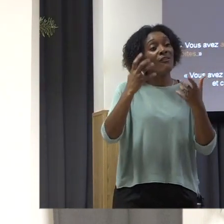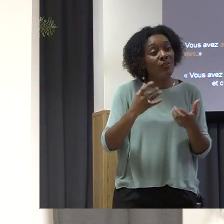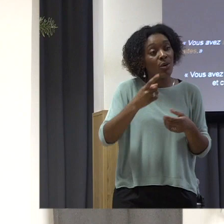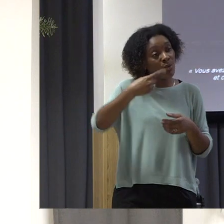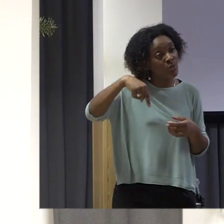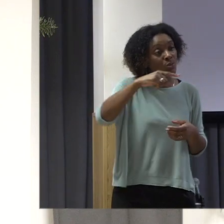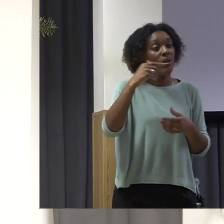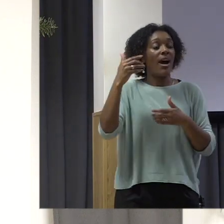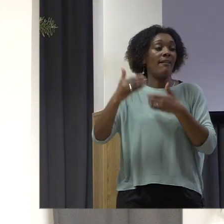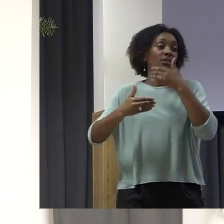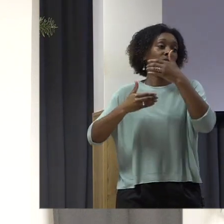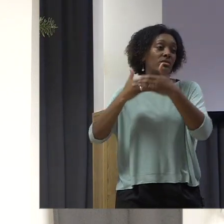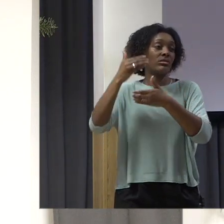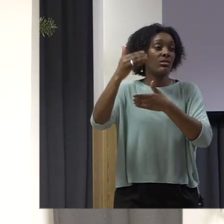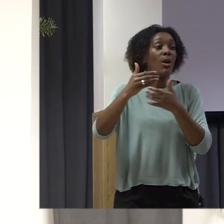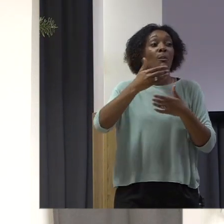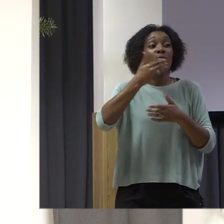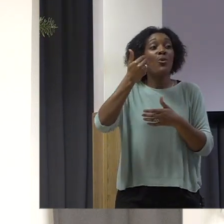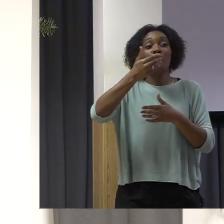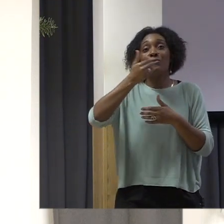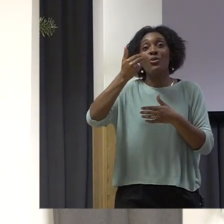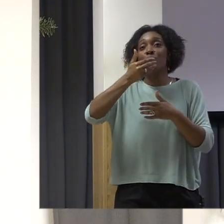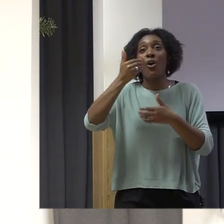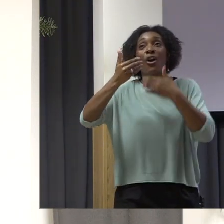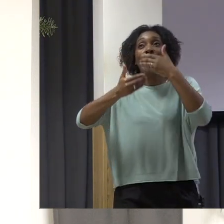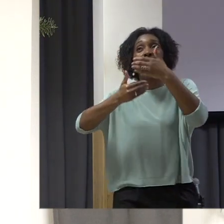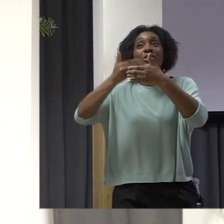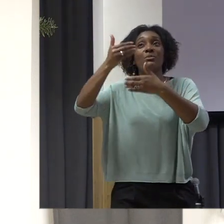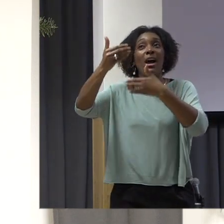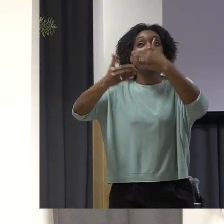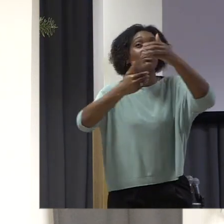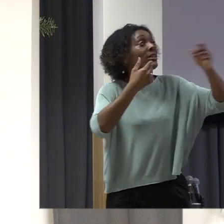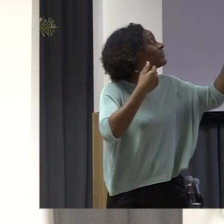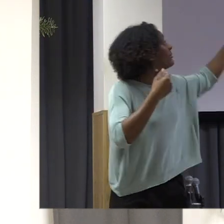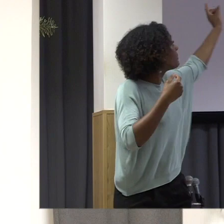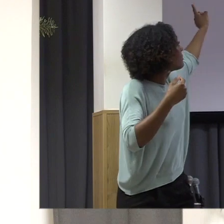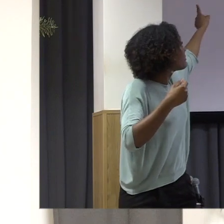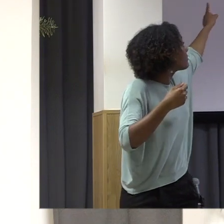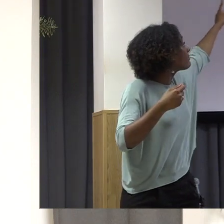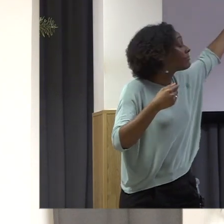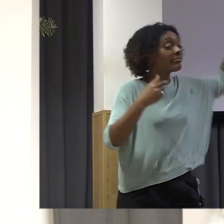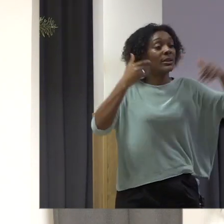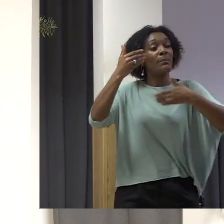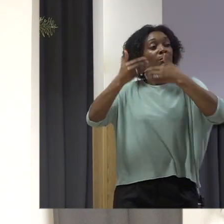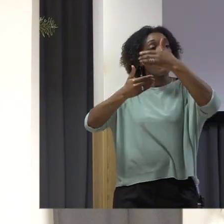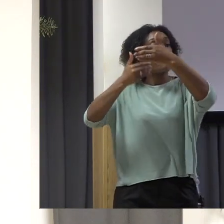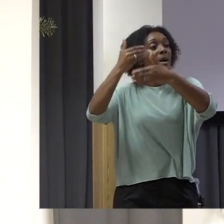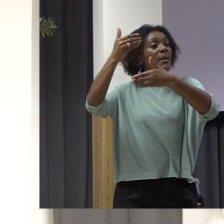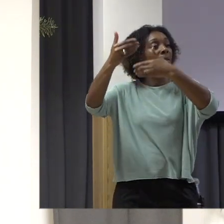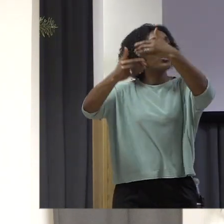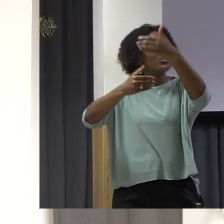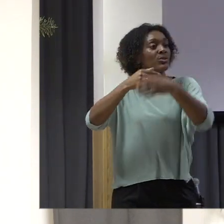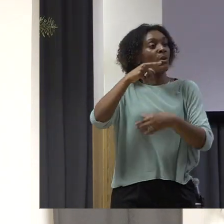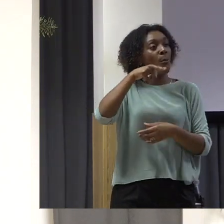en progrès. De marcher de progrès en progrès. La volonté de Dieu, frères et sœurs, c'est de nous